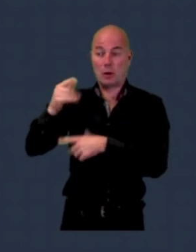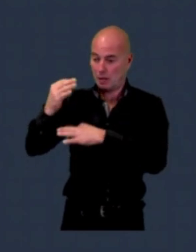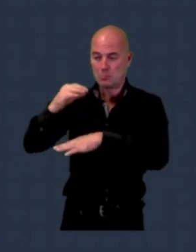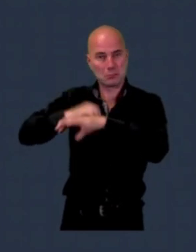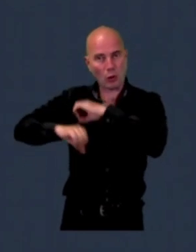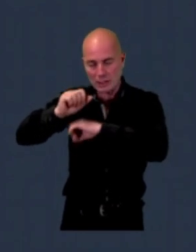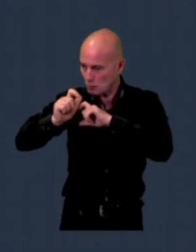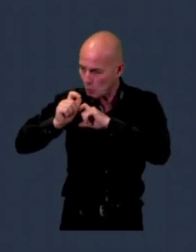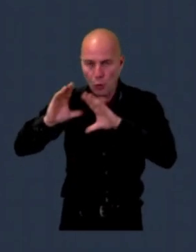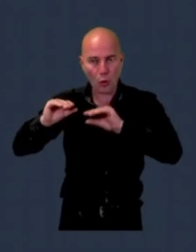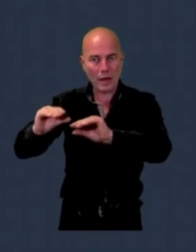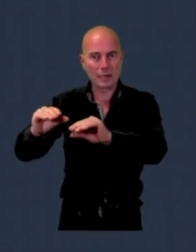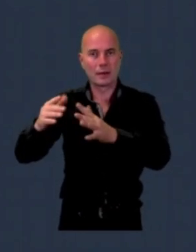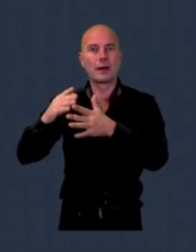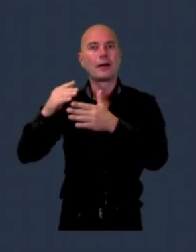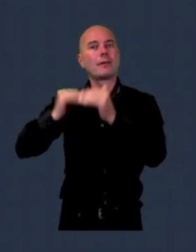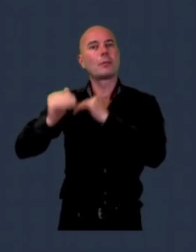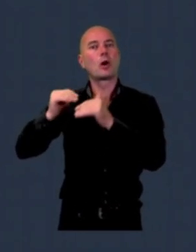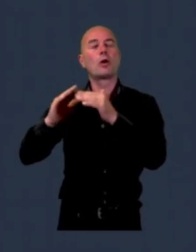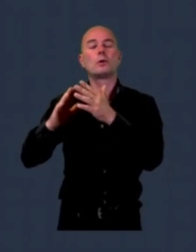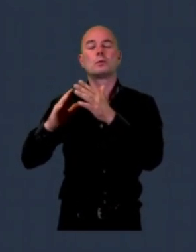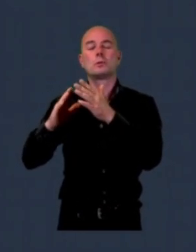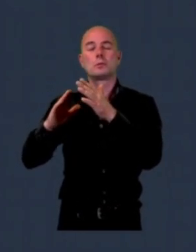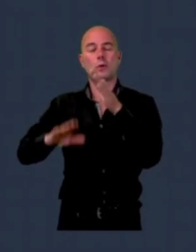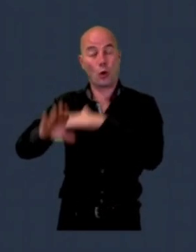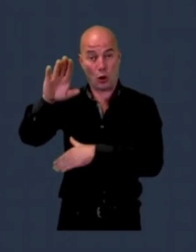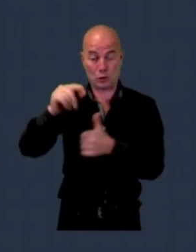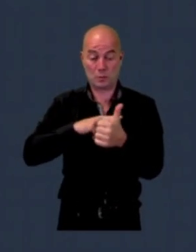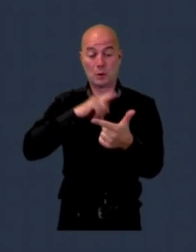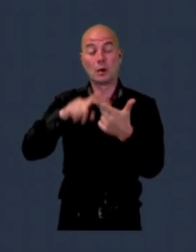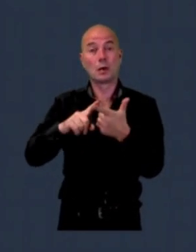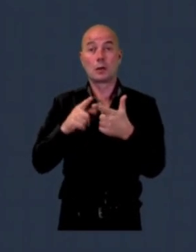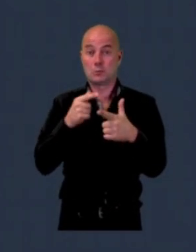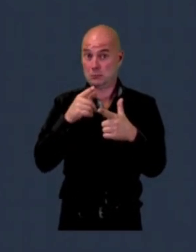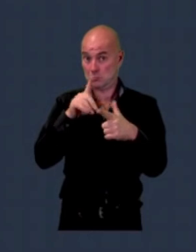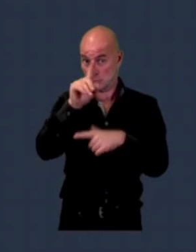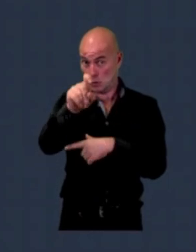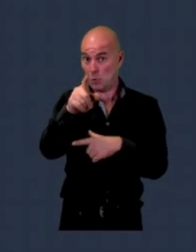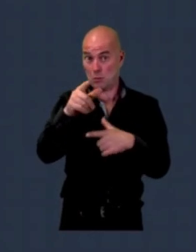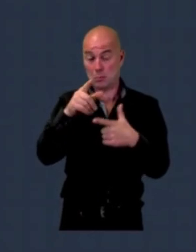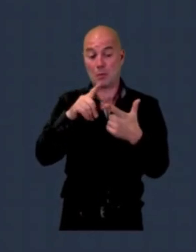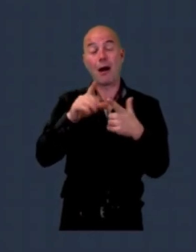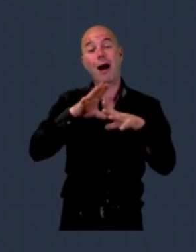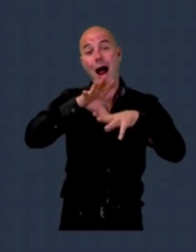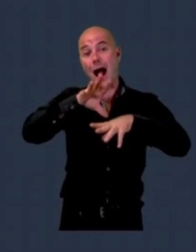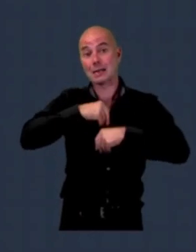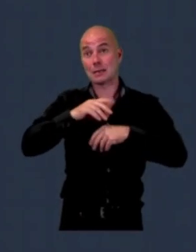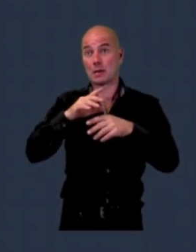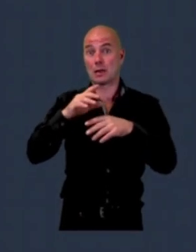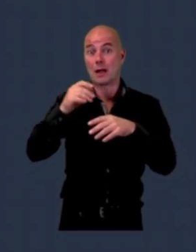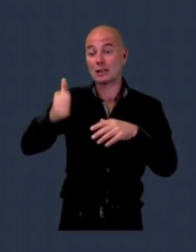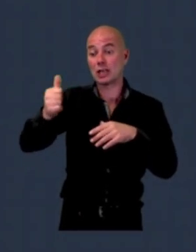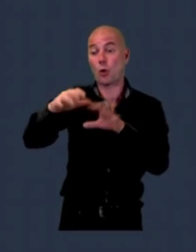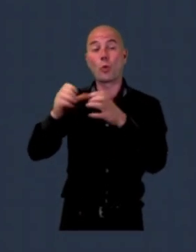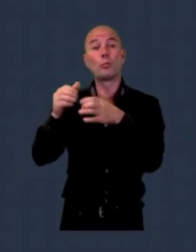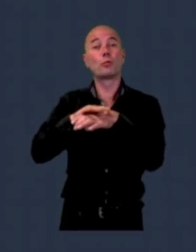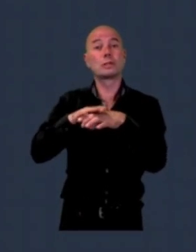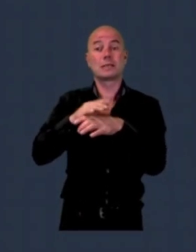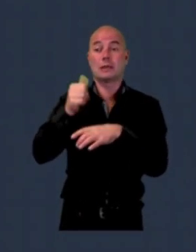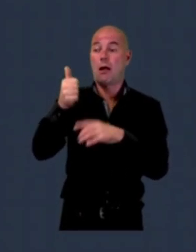Si oui, permettrez-vous à toutes les sensibilités politiques qui composent notre Assemblée d'avoir au moins un représentant dans ce comité de pilotage? Et pour en revenir à l'amendement